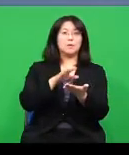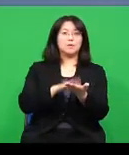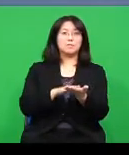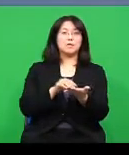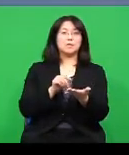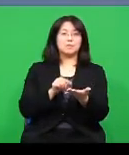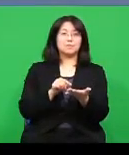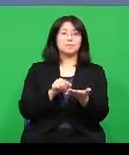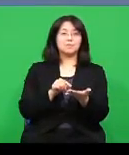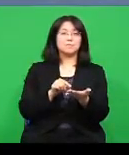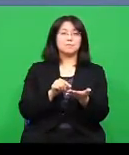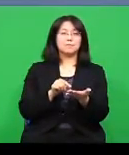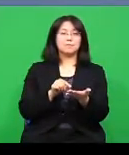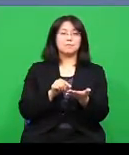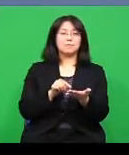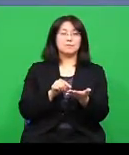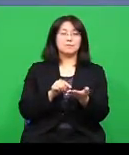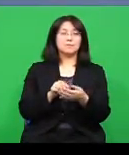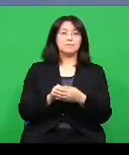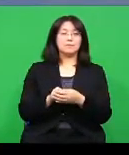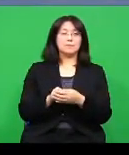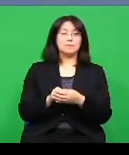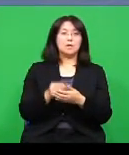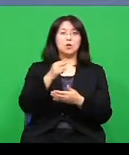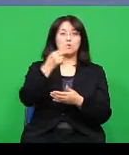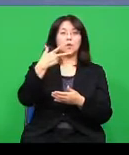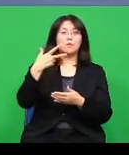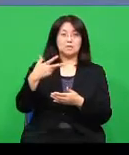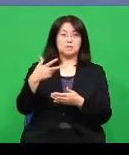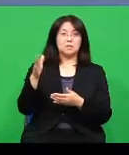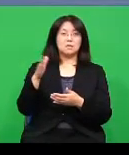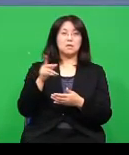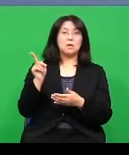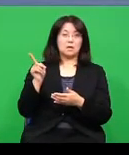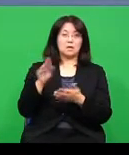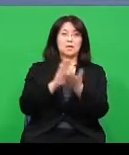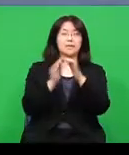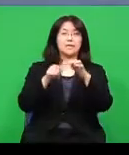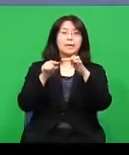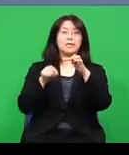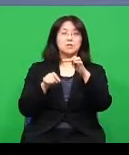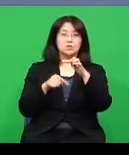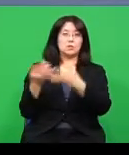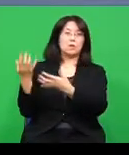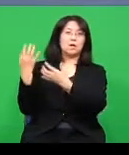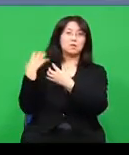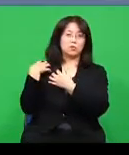くりいただいて別紙をご覧いただいた方がお分かりいいと思いますが、こちらについては富山市さんの方